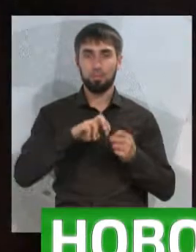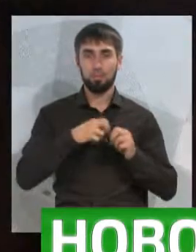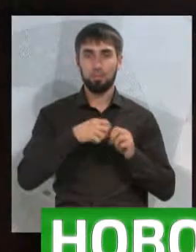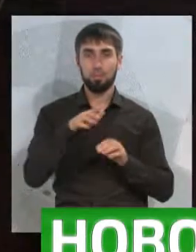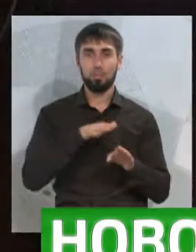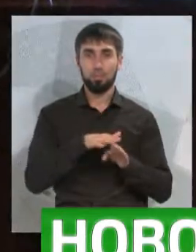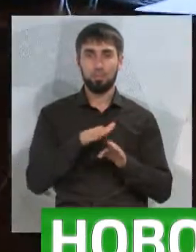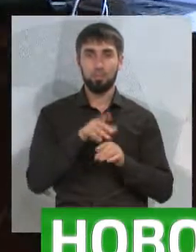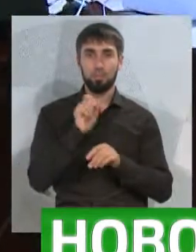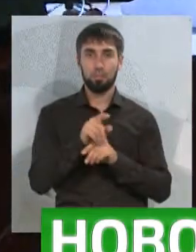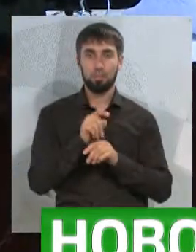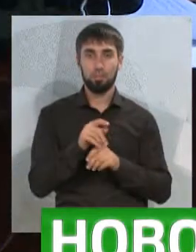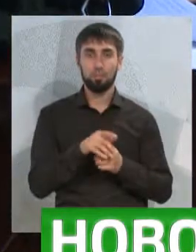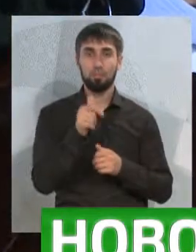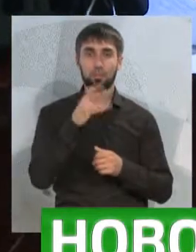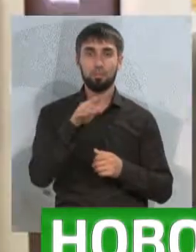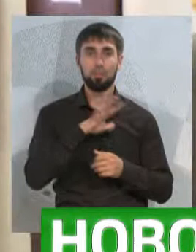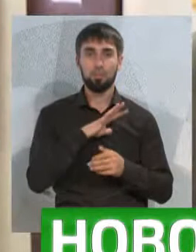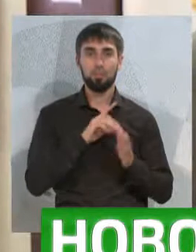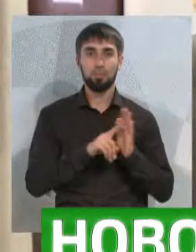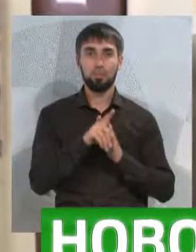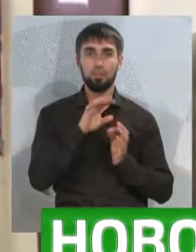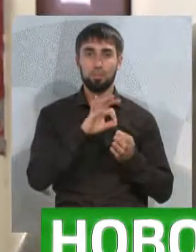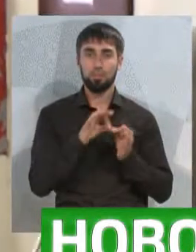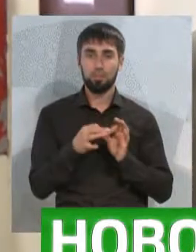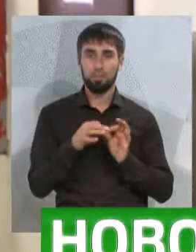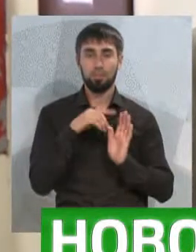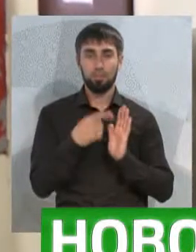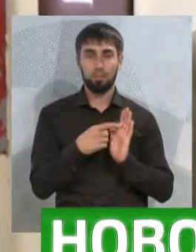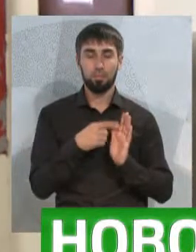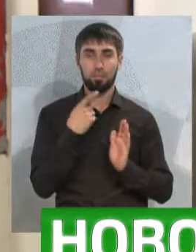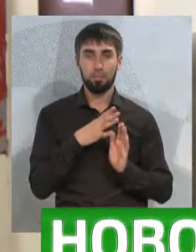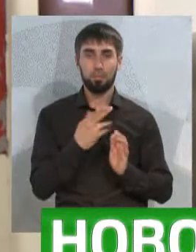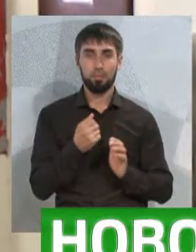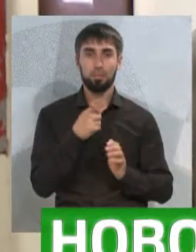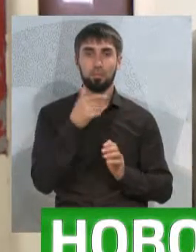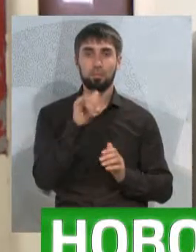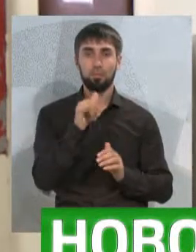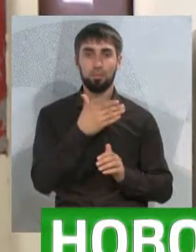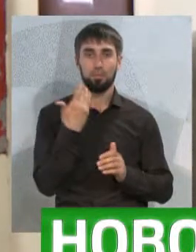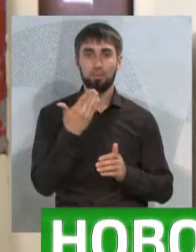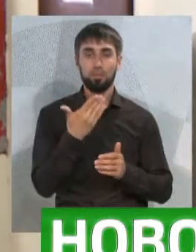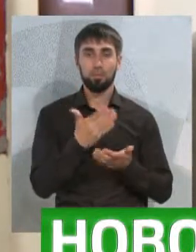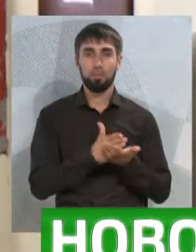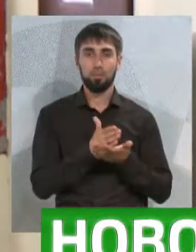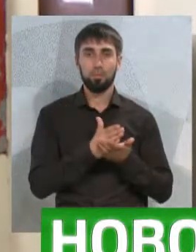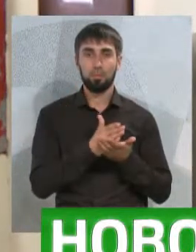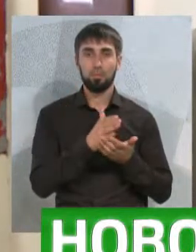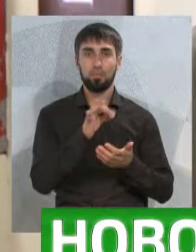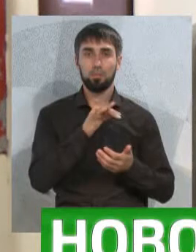вопросы, которые сначала им показались сложными. У ребят нет на данный момент служебного оружия, потому что у них нет оружейной